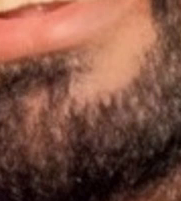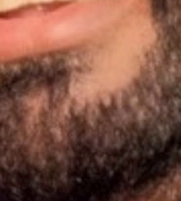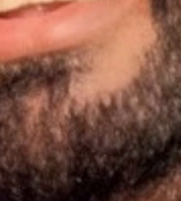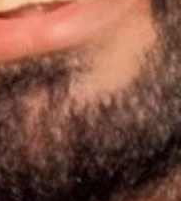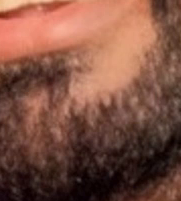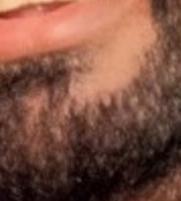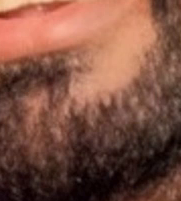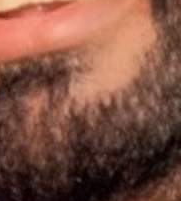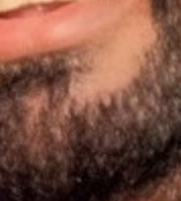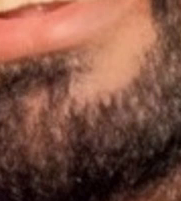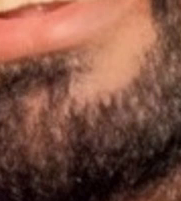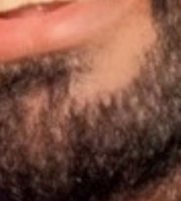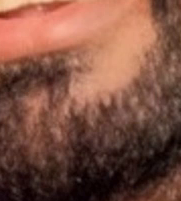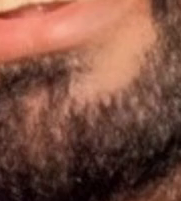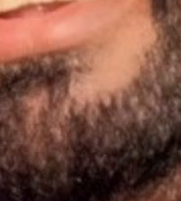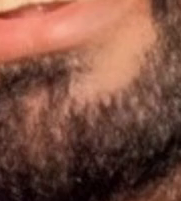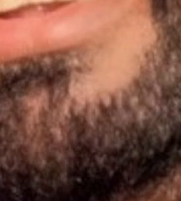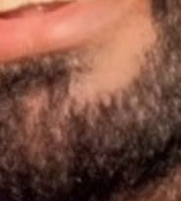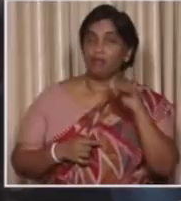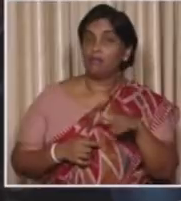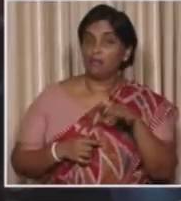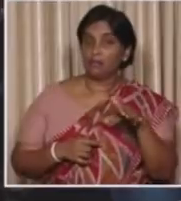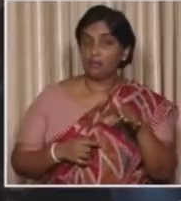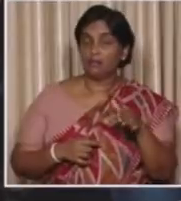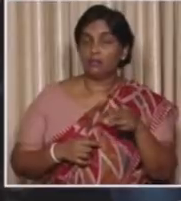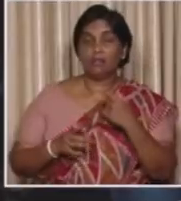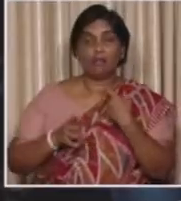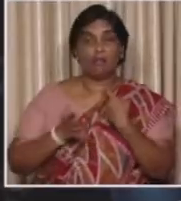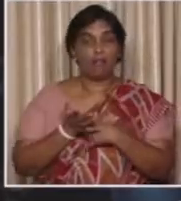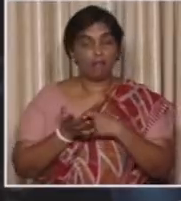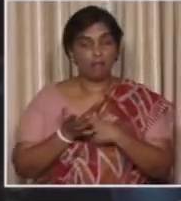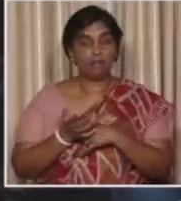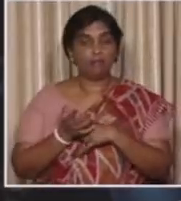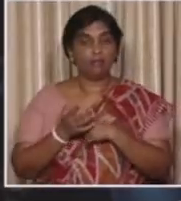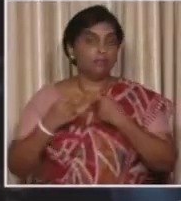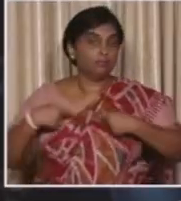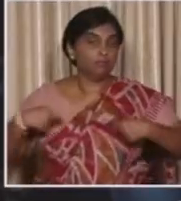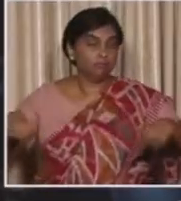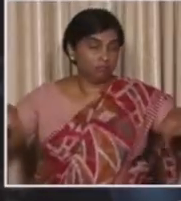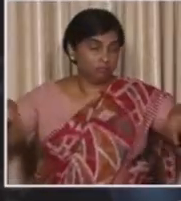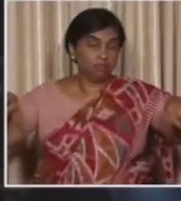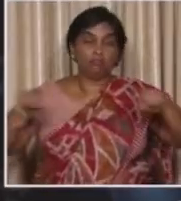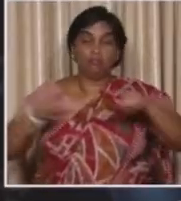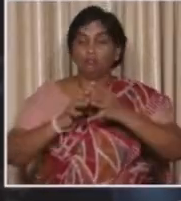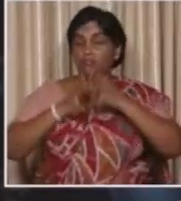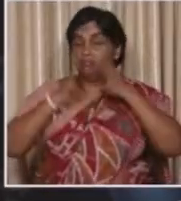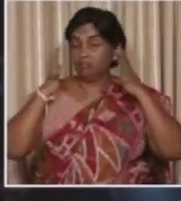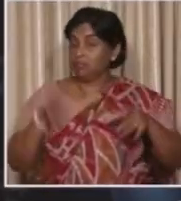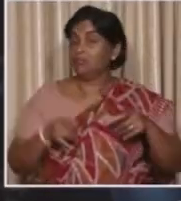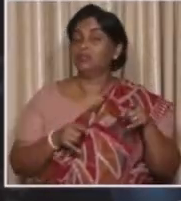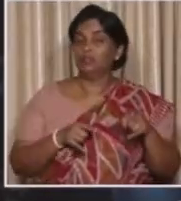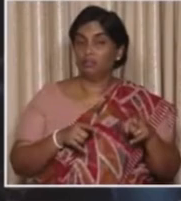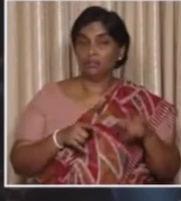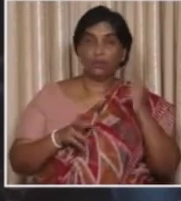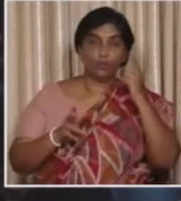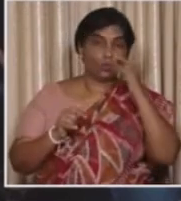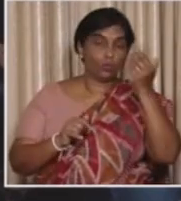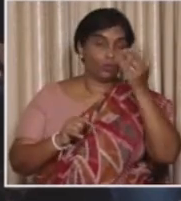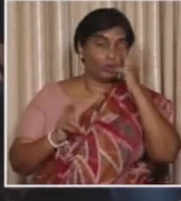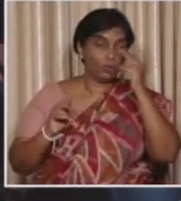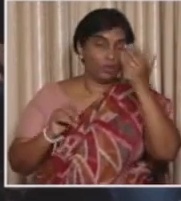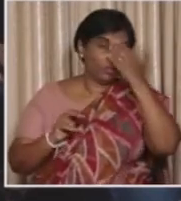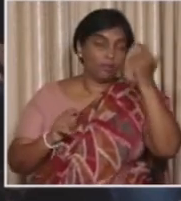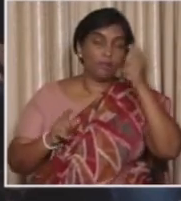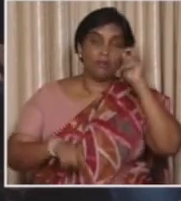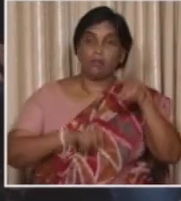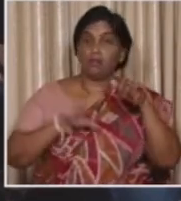දෙන්නයි ඉන්නේ. තුර කහවත්ත රක්වන ඒ ආසනය කියන්නේ වැඩිම වැඩි කඳුකර දෙමළ ජනතාව